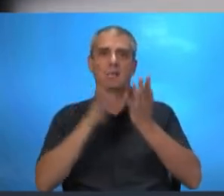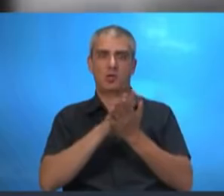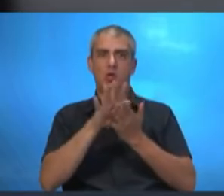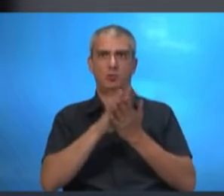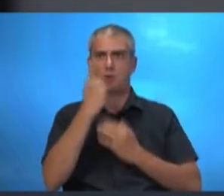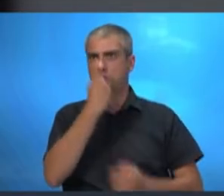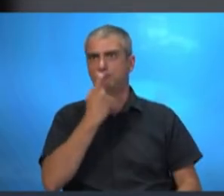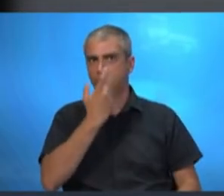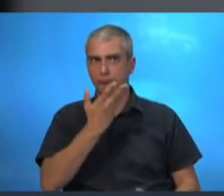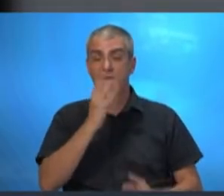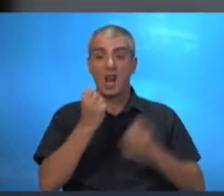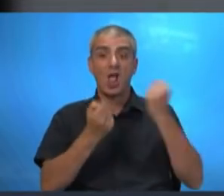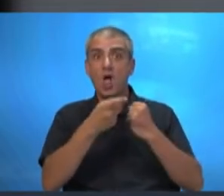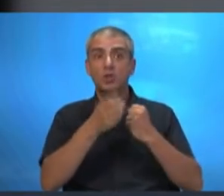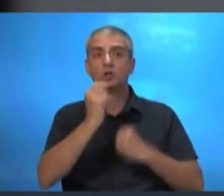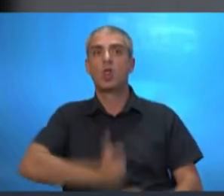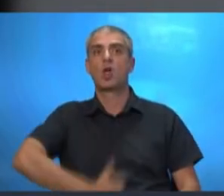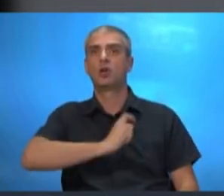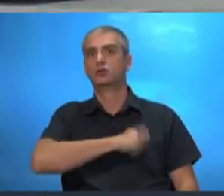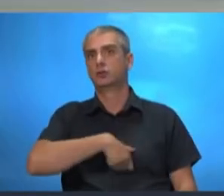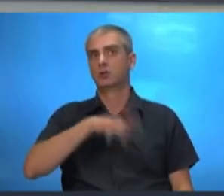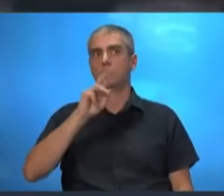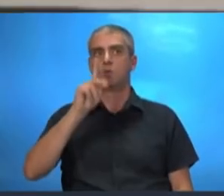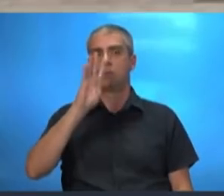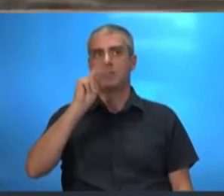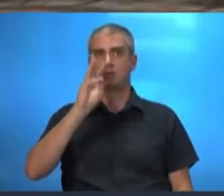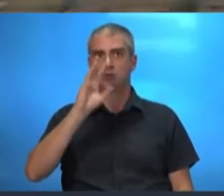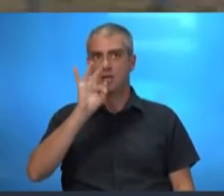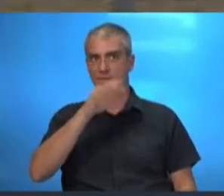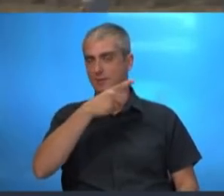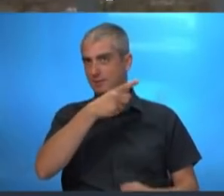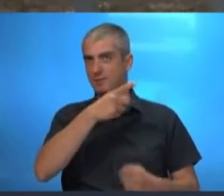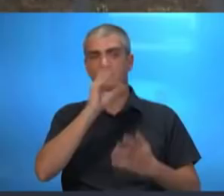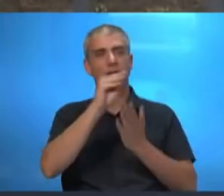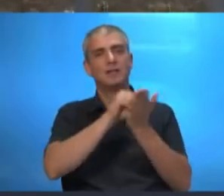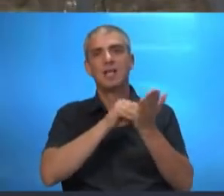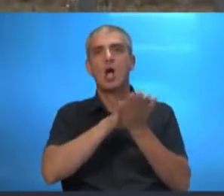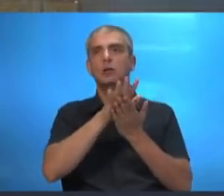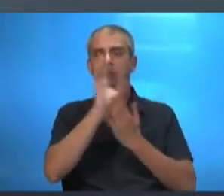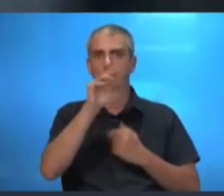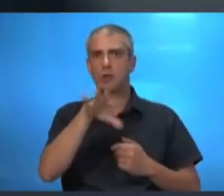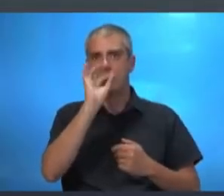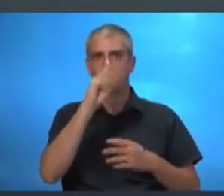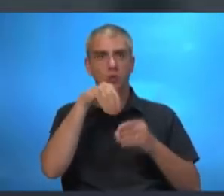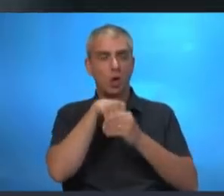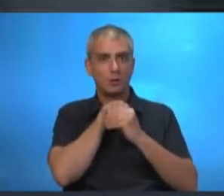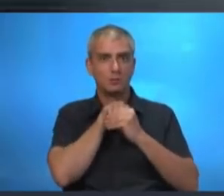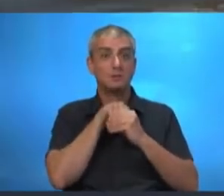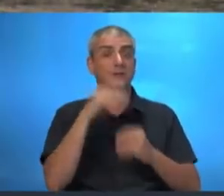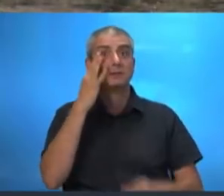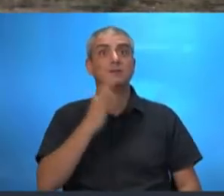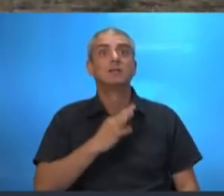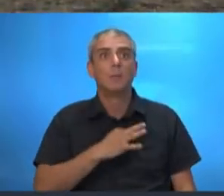התמוהות על הרכב של ראש העיר רובינשטיין. בחרטסת ההוצאות של העירייה אפשר למצוא בין היתר, שימו לב,